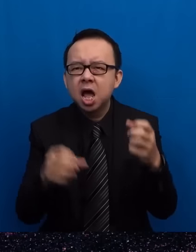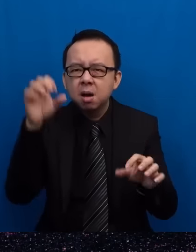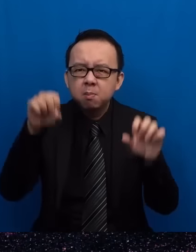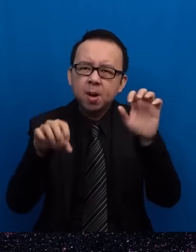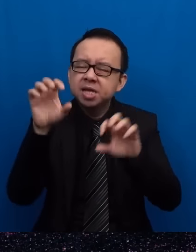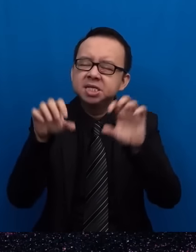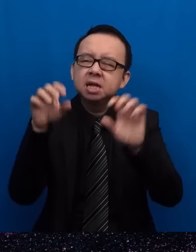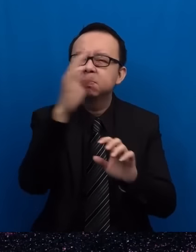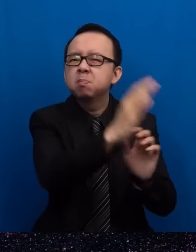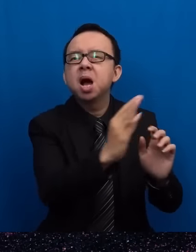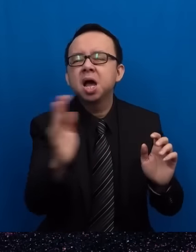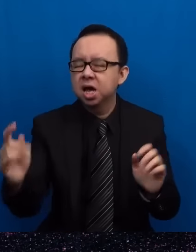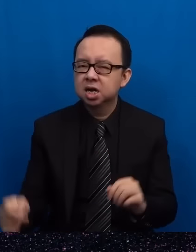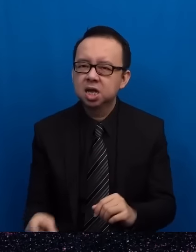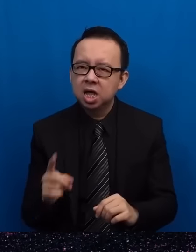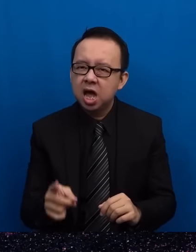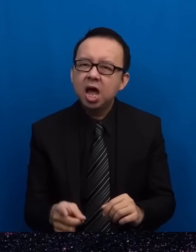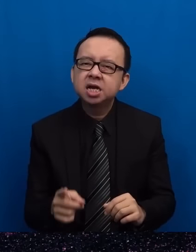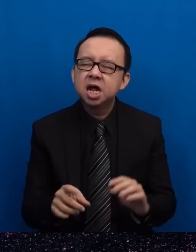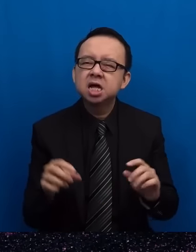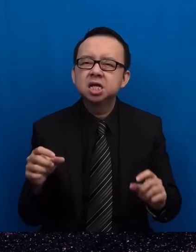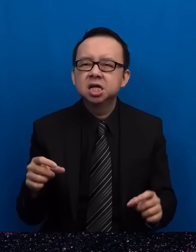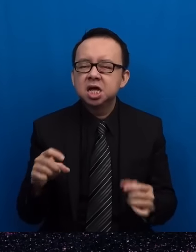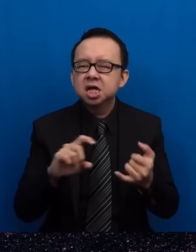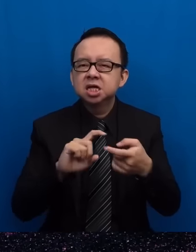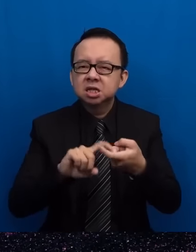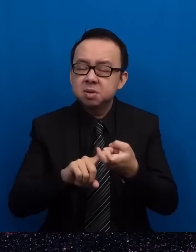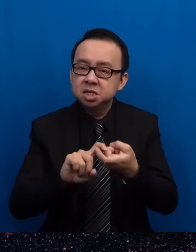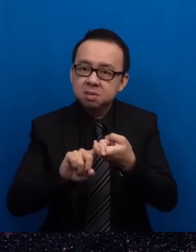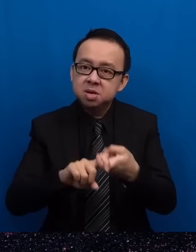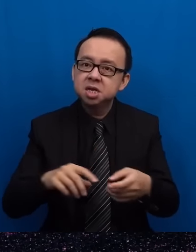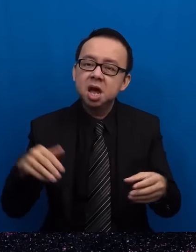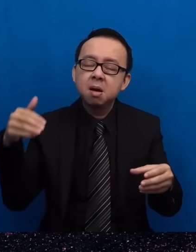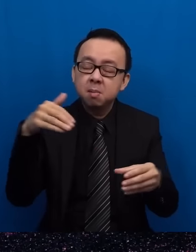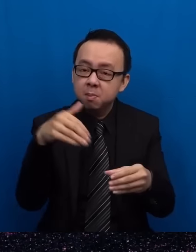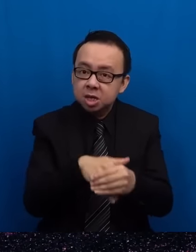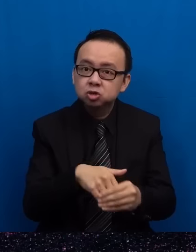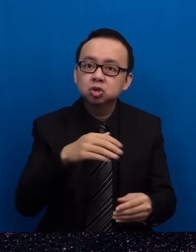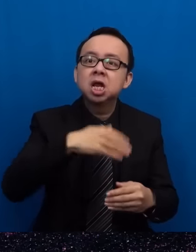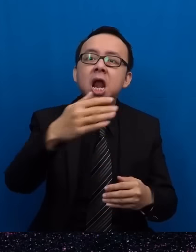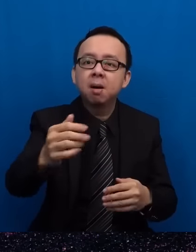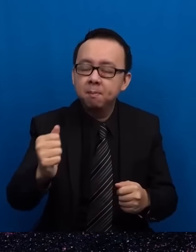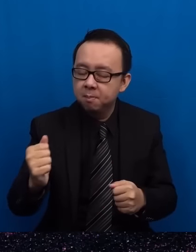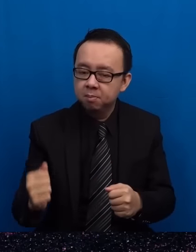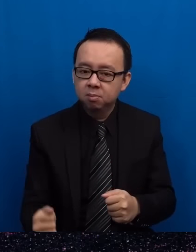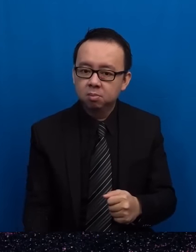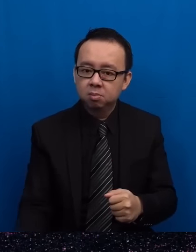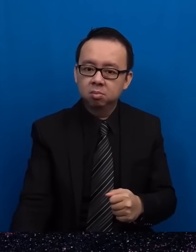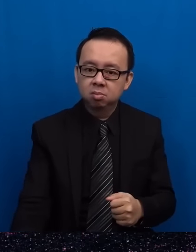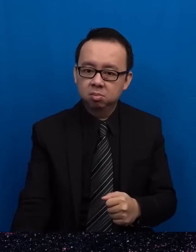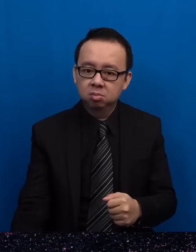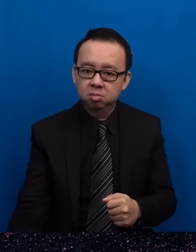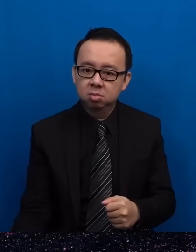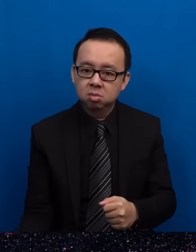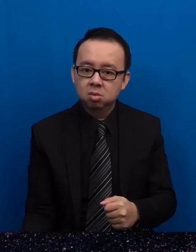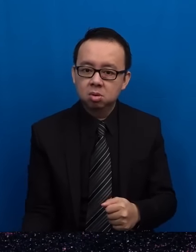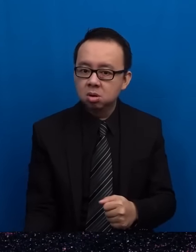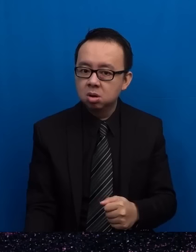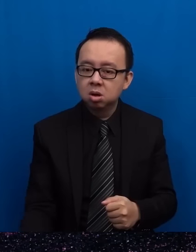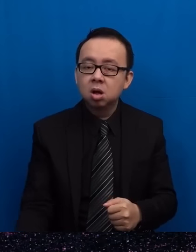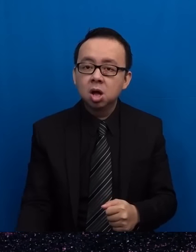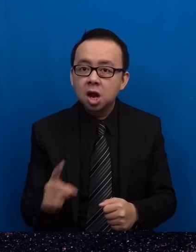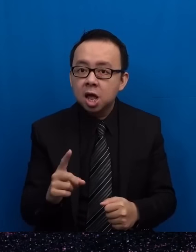yang satunya yang tadi sudah masuk dulu, ya, masuk ke dalam dan berkata, loh kok kamu sudah di dalam, kapan kamu memanjatnya?